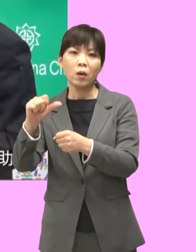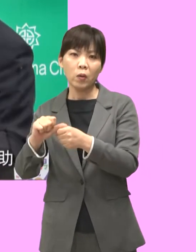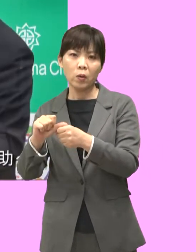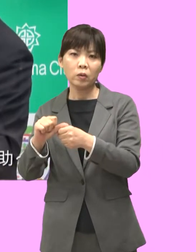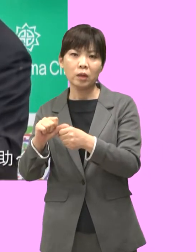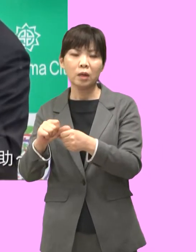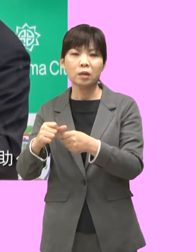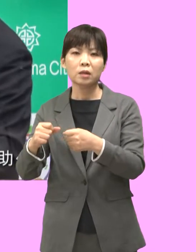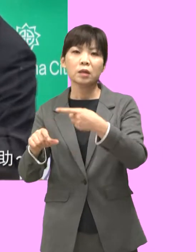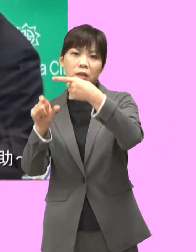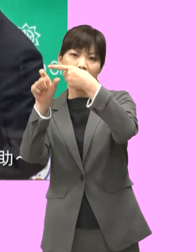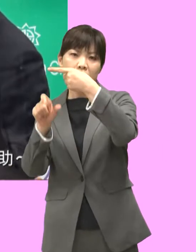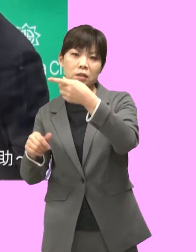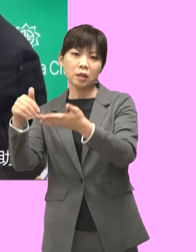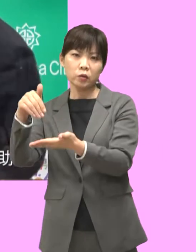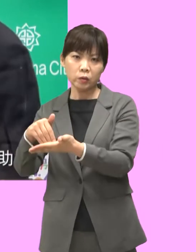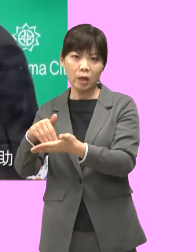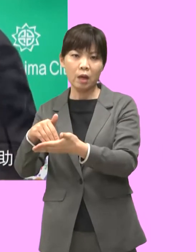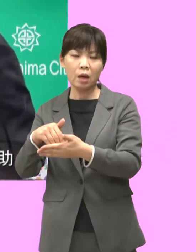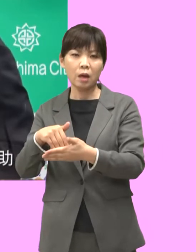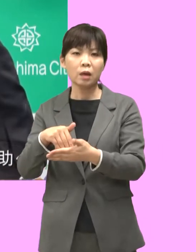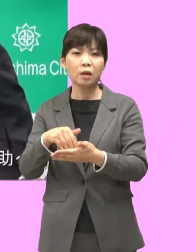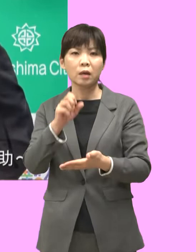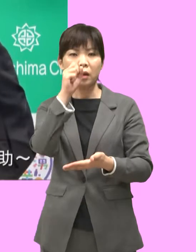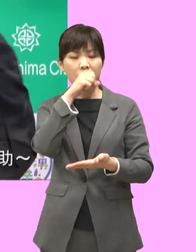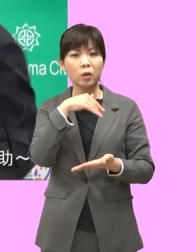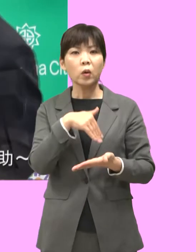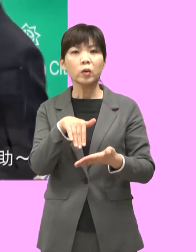は120万でありますが、あれ